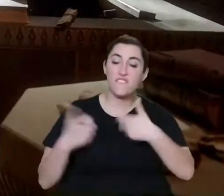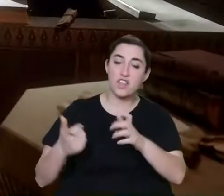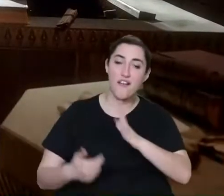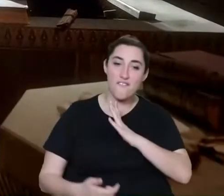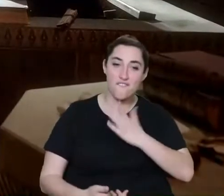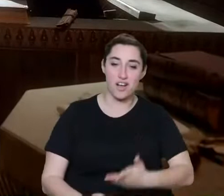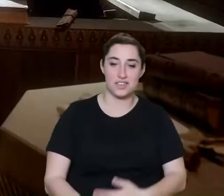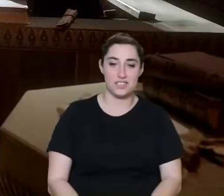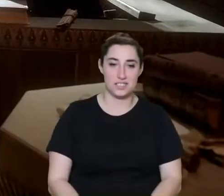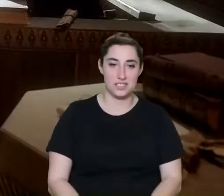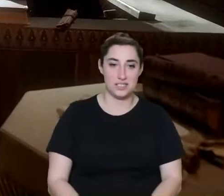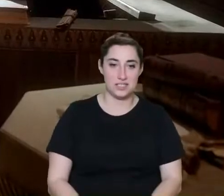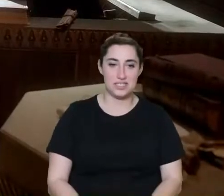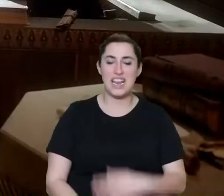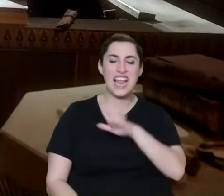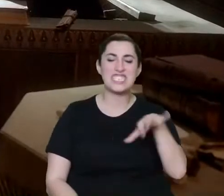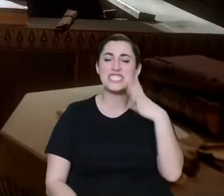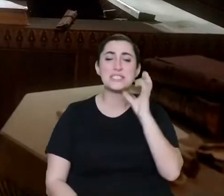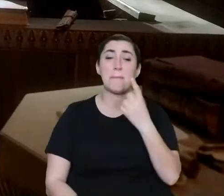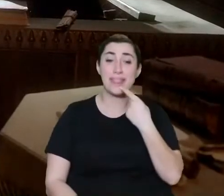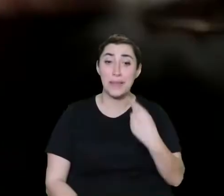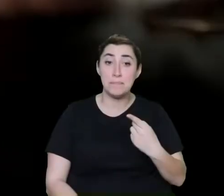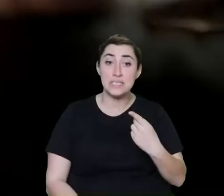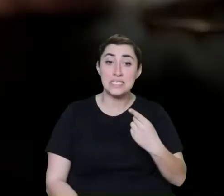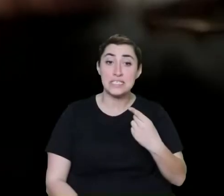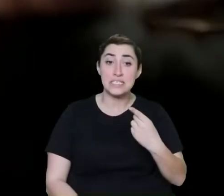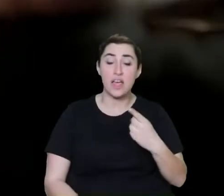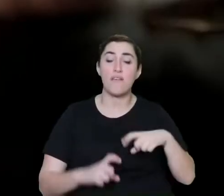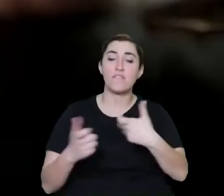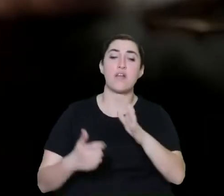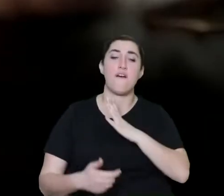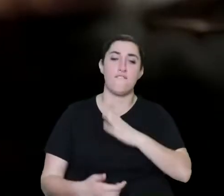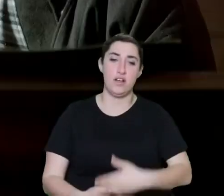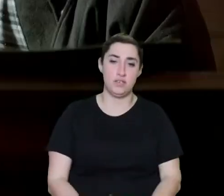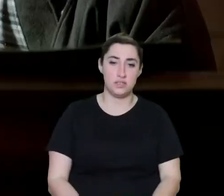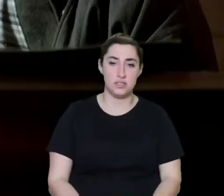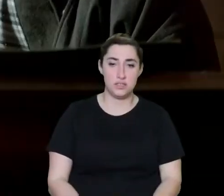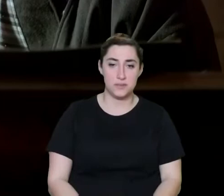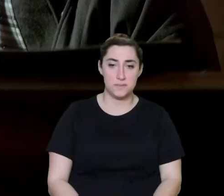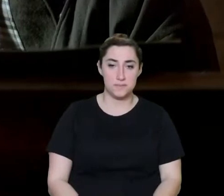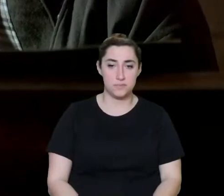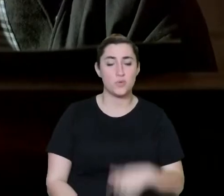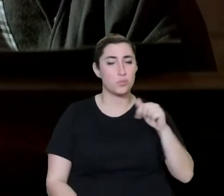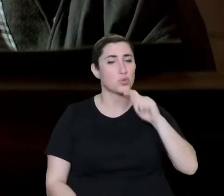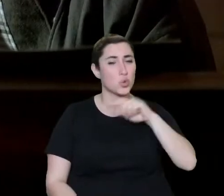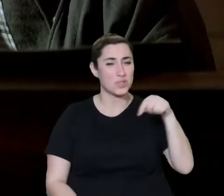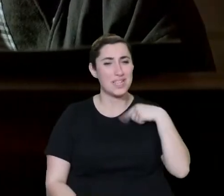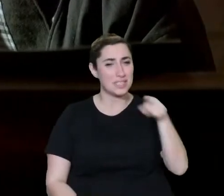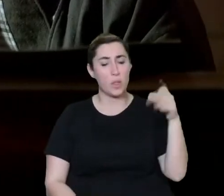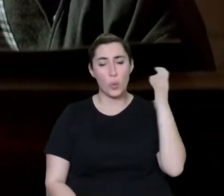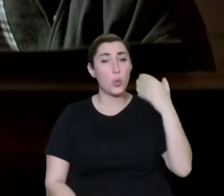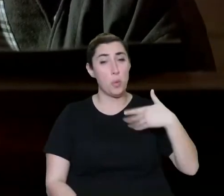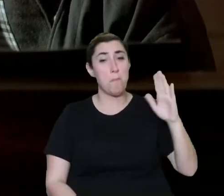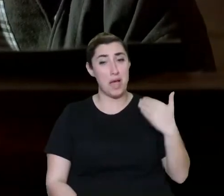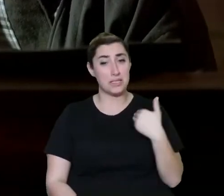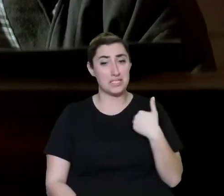İftiradır. Her kim demiş ise iftiradır. Bu sözleri senden